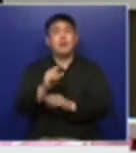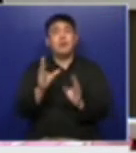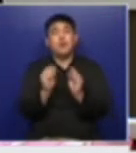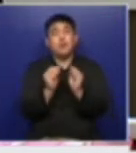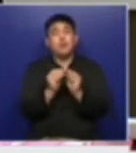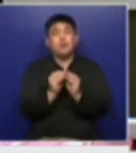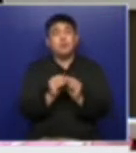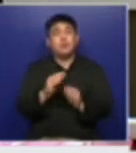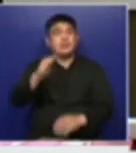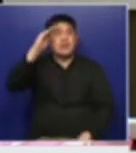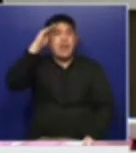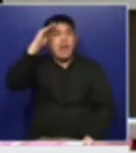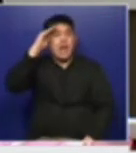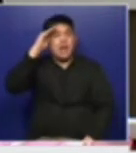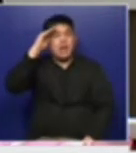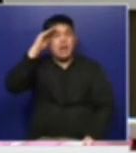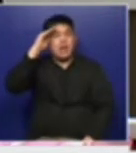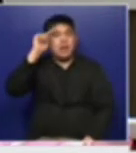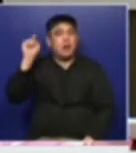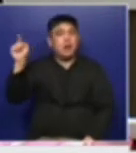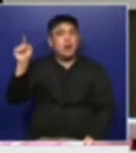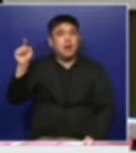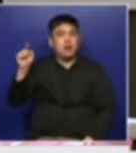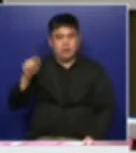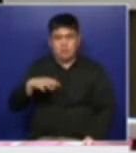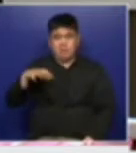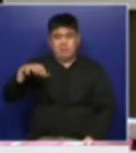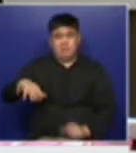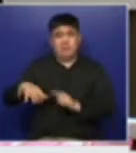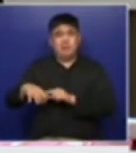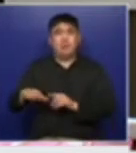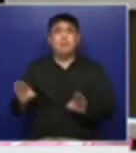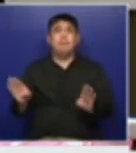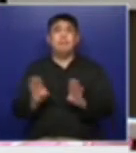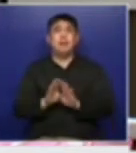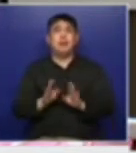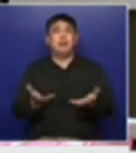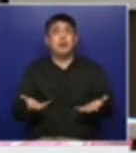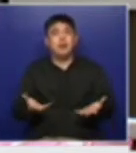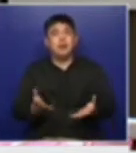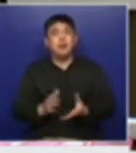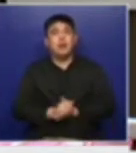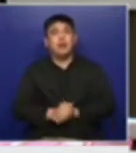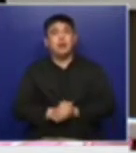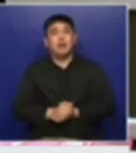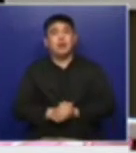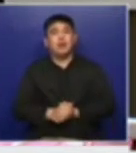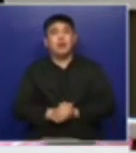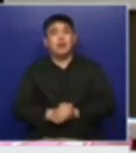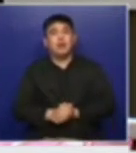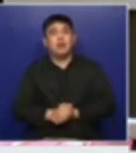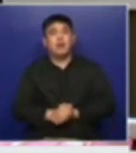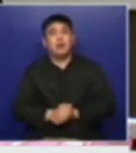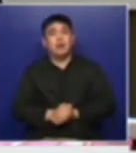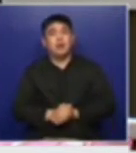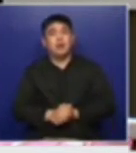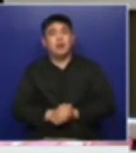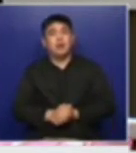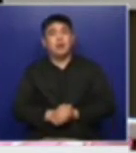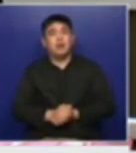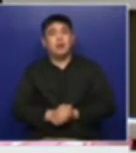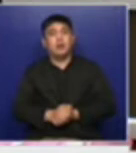การทหารบกหรือว่าสโมสรทหารบกก็ปิดประตูตีแมวขังจอมยุทธไว้ทั้งหลายแล้วก็ปฏิวัติ